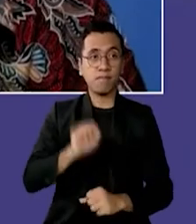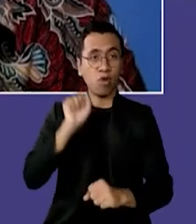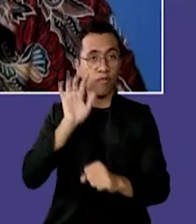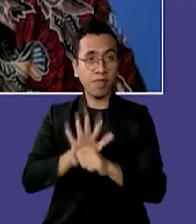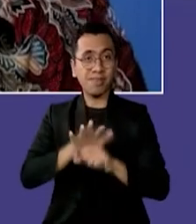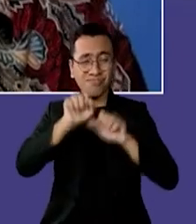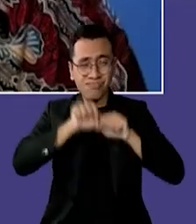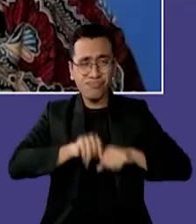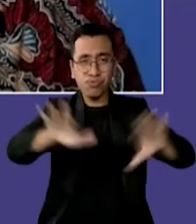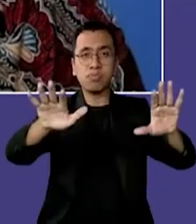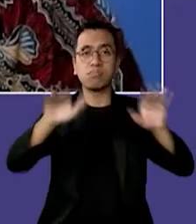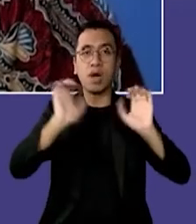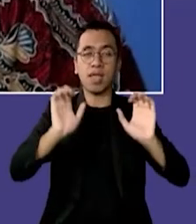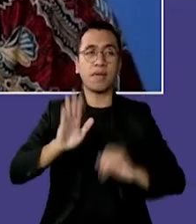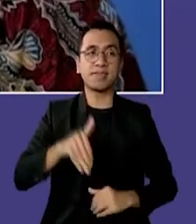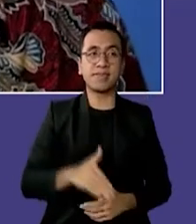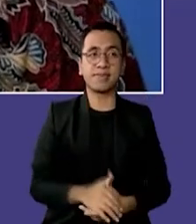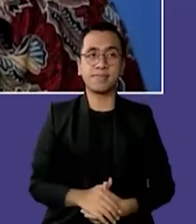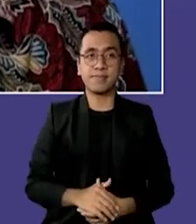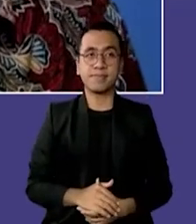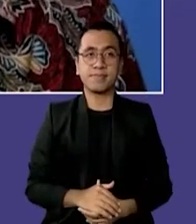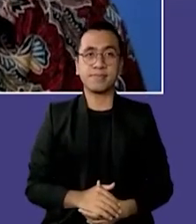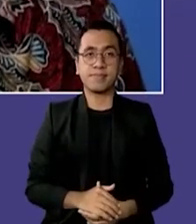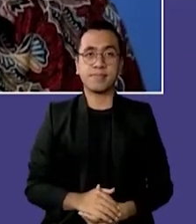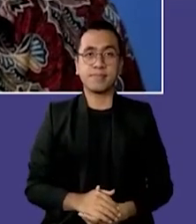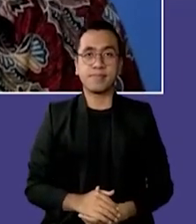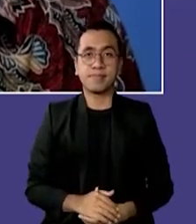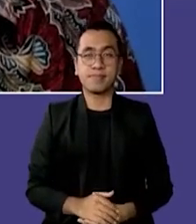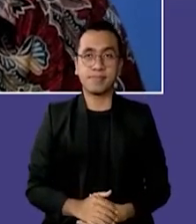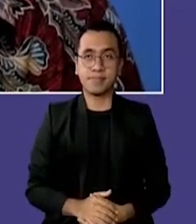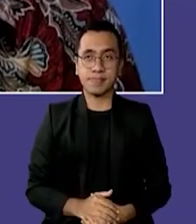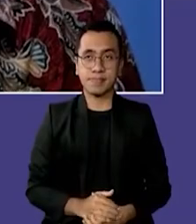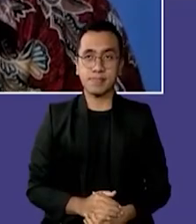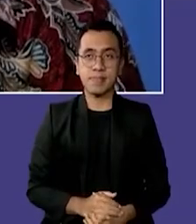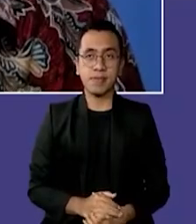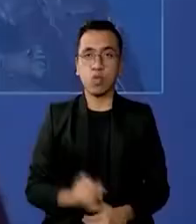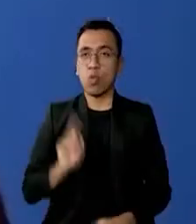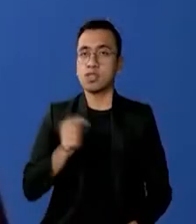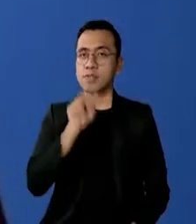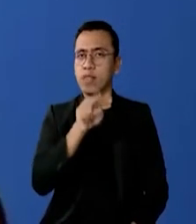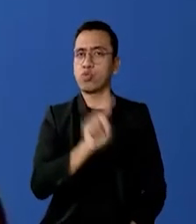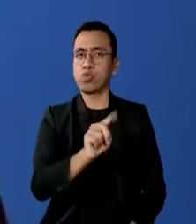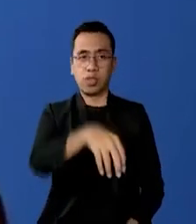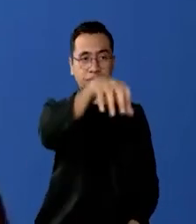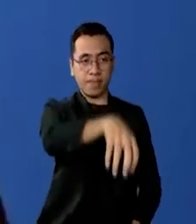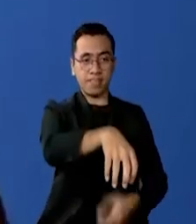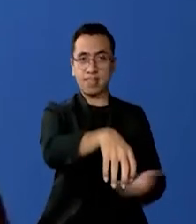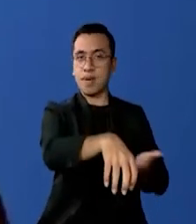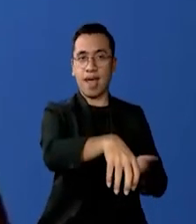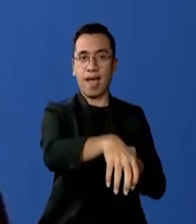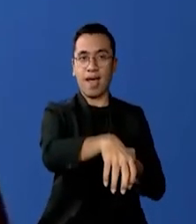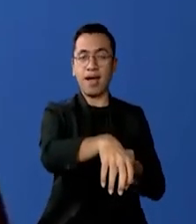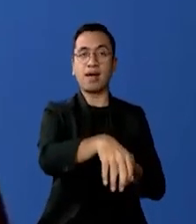hari terakhir Ya kita tentu harus melihat lokasinya ya itu artinya